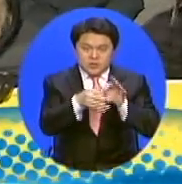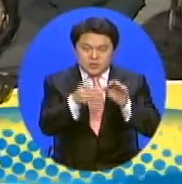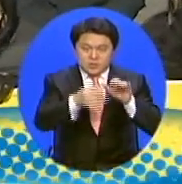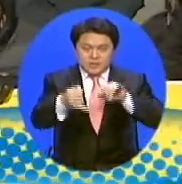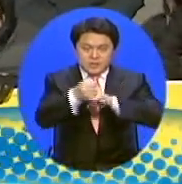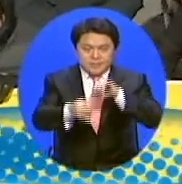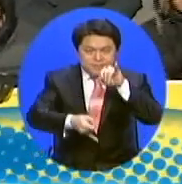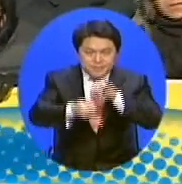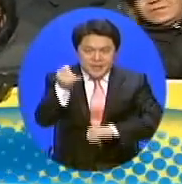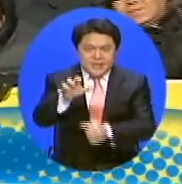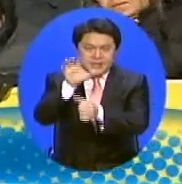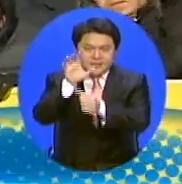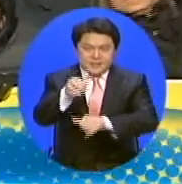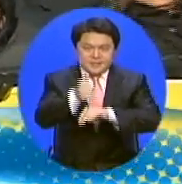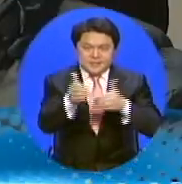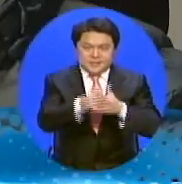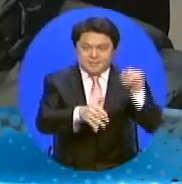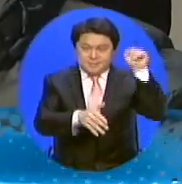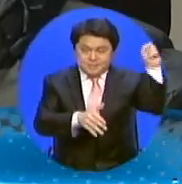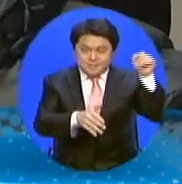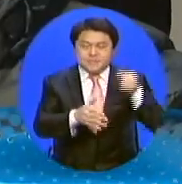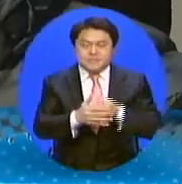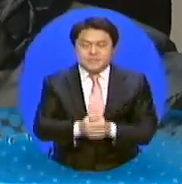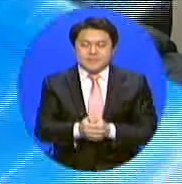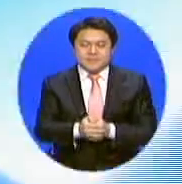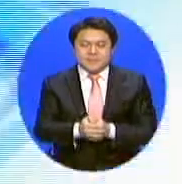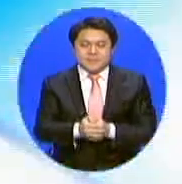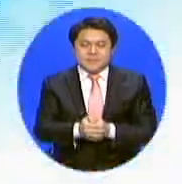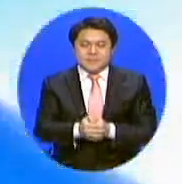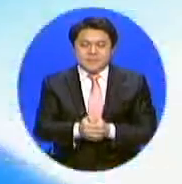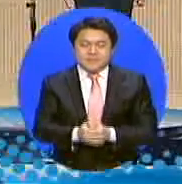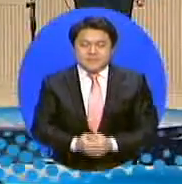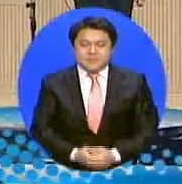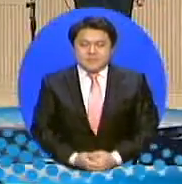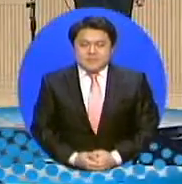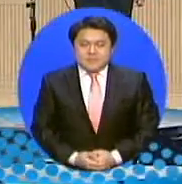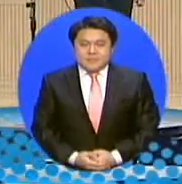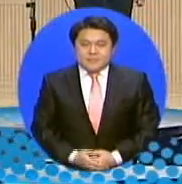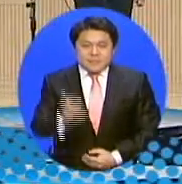것을 규탄하며 끝까지 투쟁할 것을 결의했습니다.